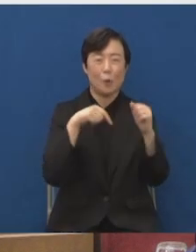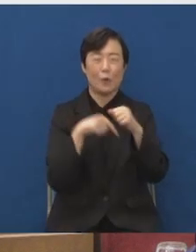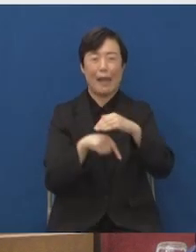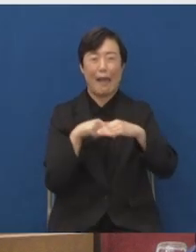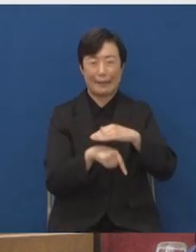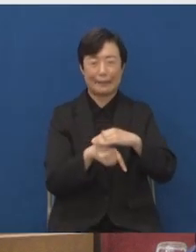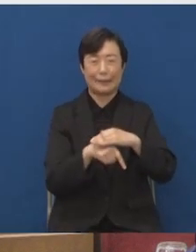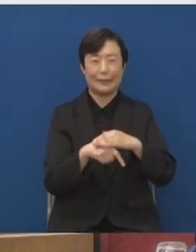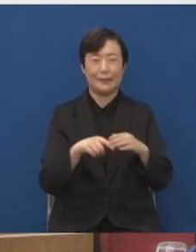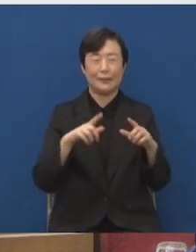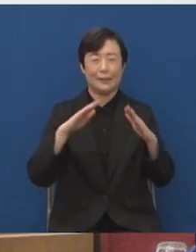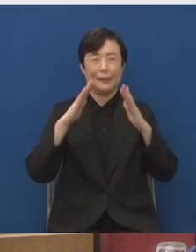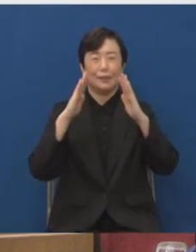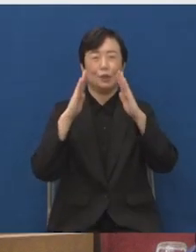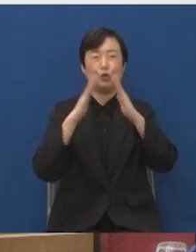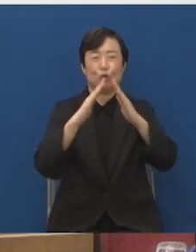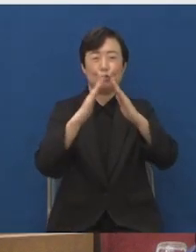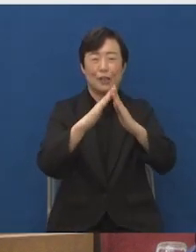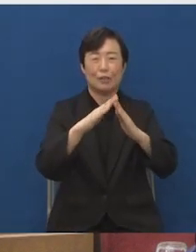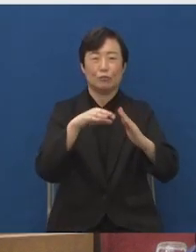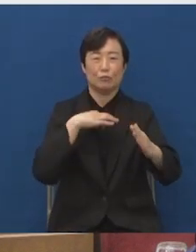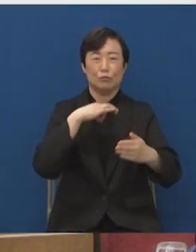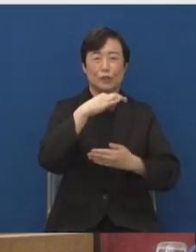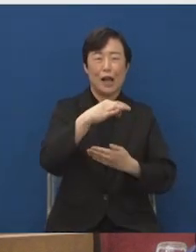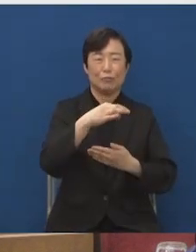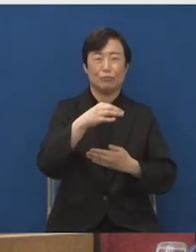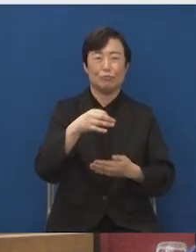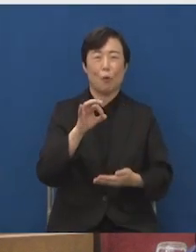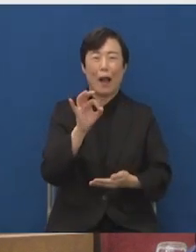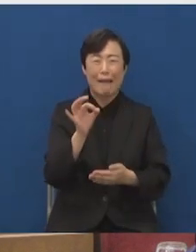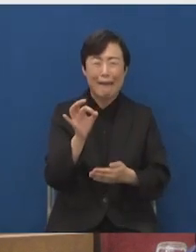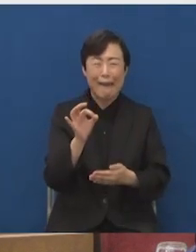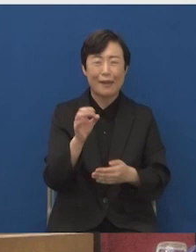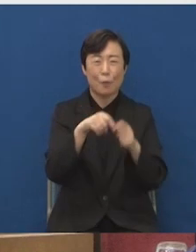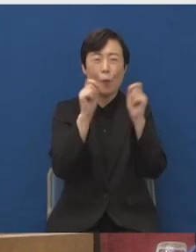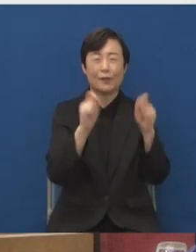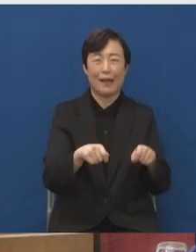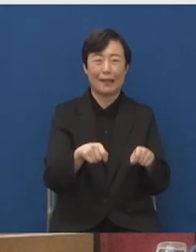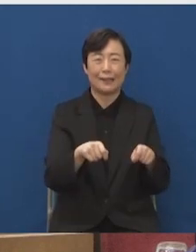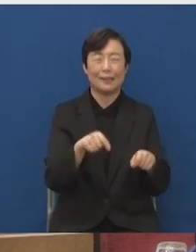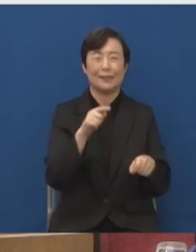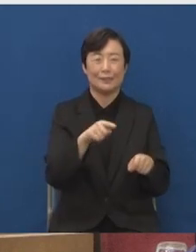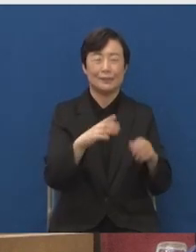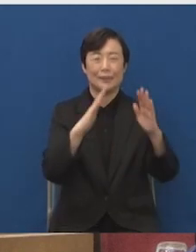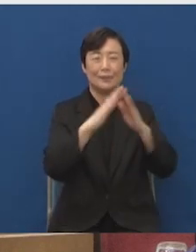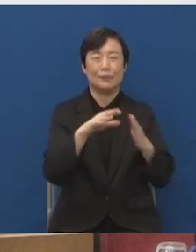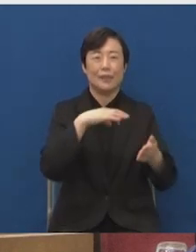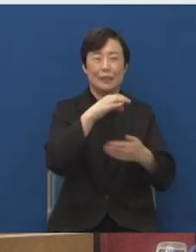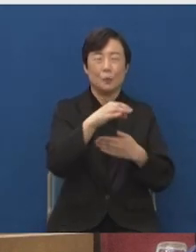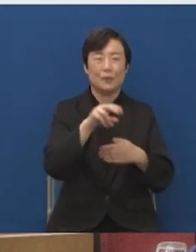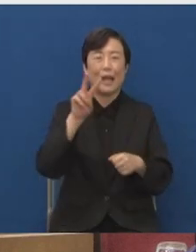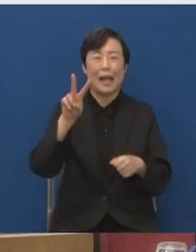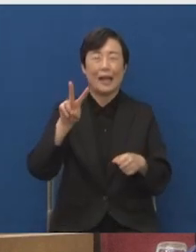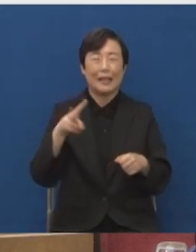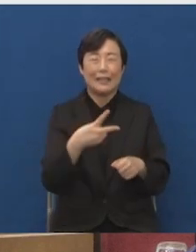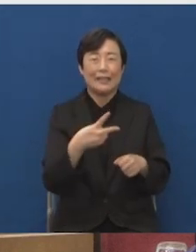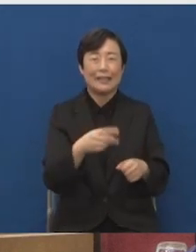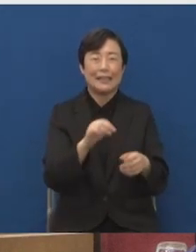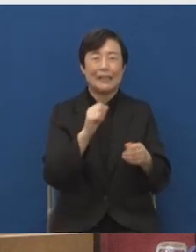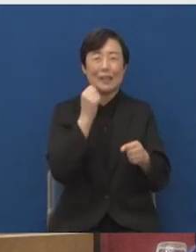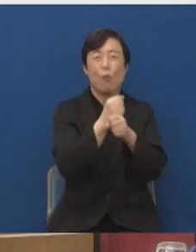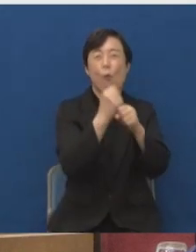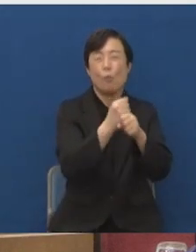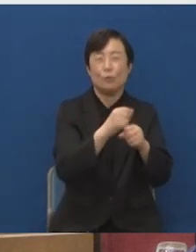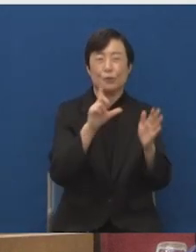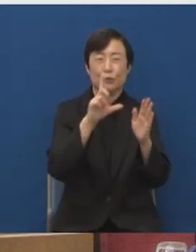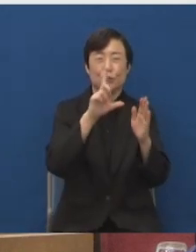の負担を軽減するため、子育て世帯を対象に既存住宅を購入しリフォームする場合、全国トップ水準の